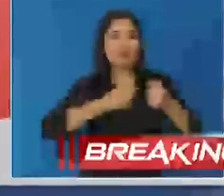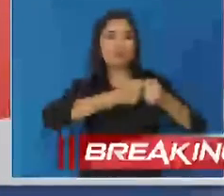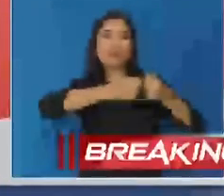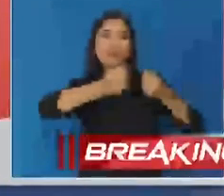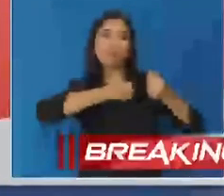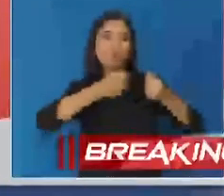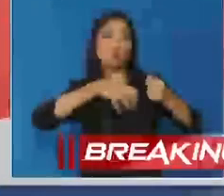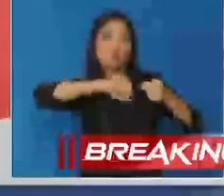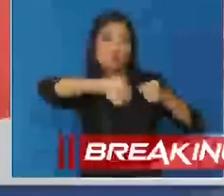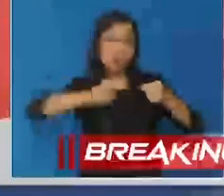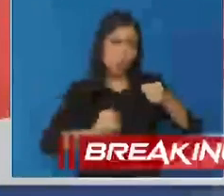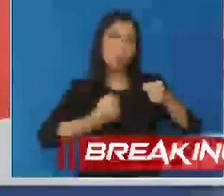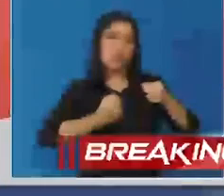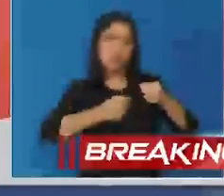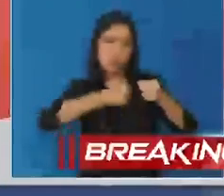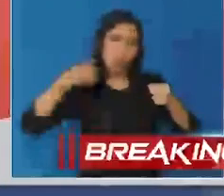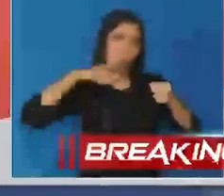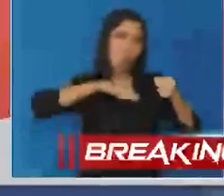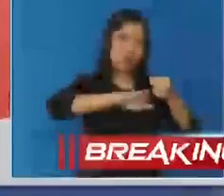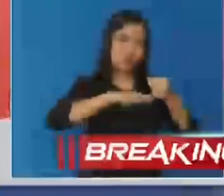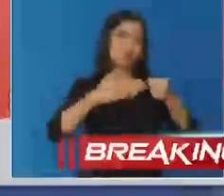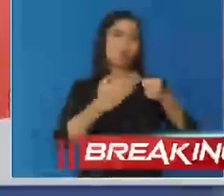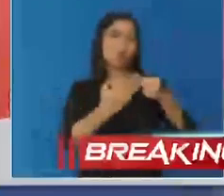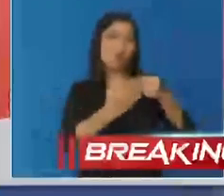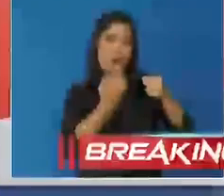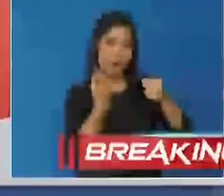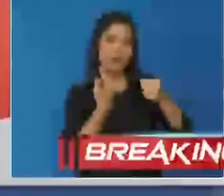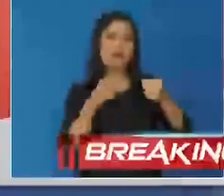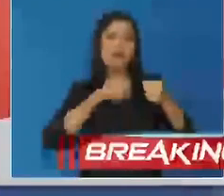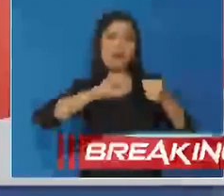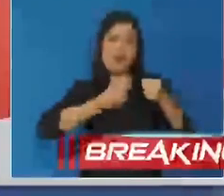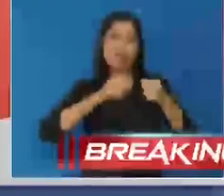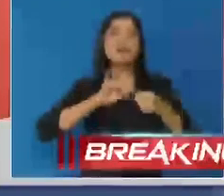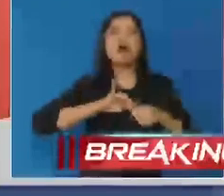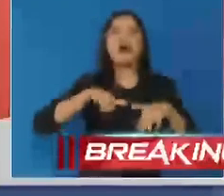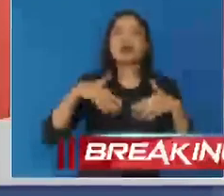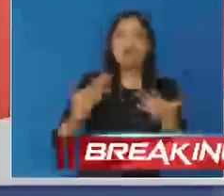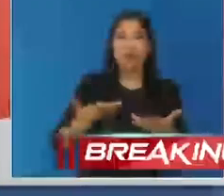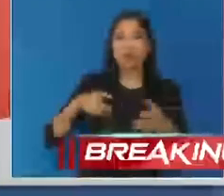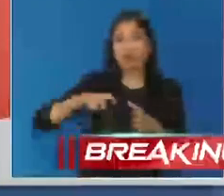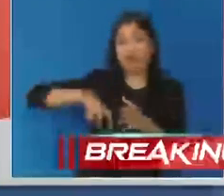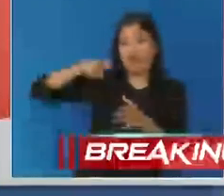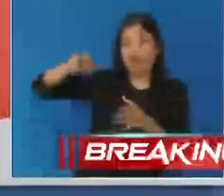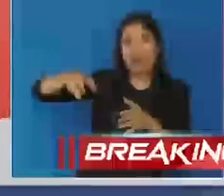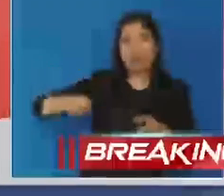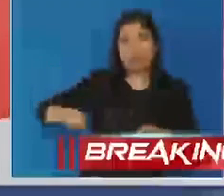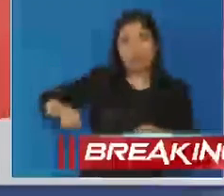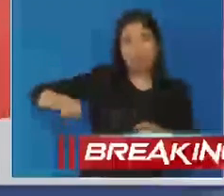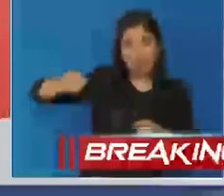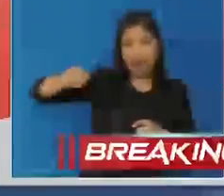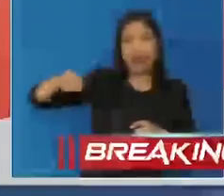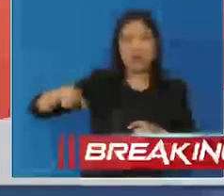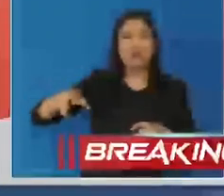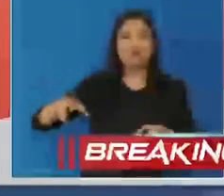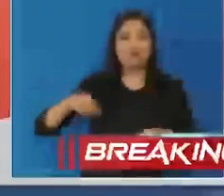gagang pintu pada saat kita keluar masuk kemudian reling tangga pada saat kita akan pindah dari satu tempat yang